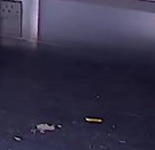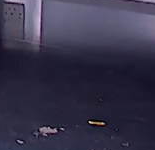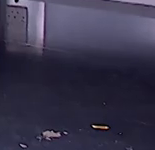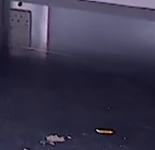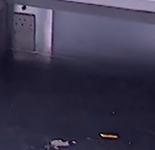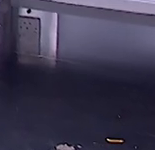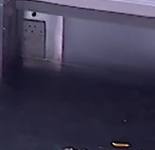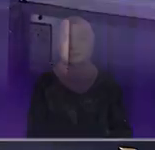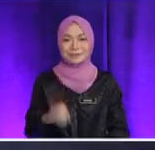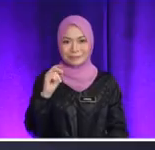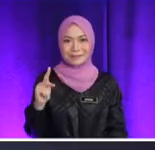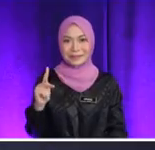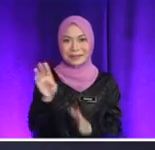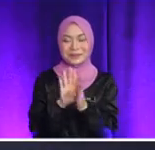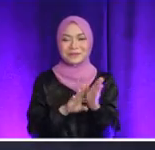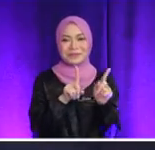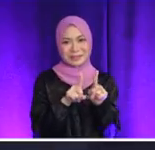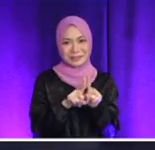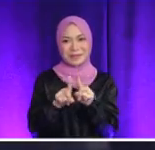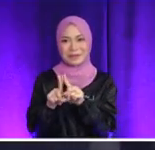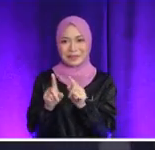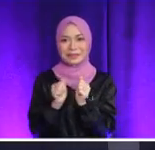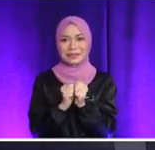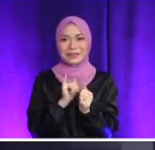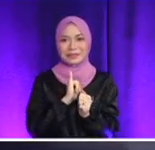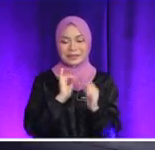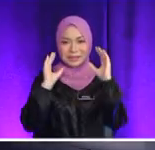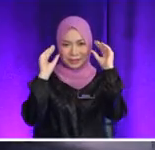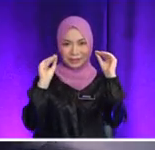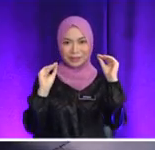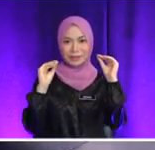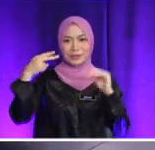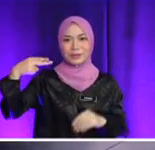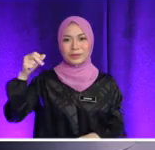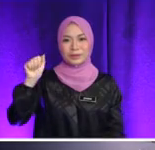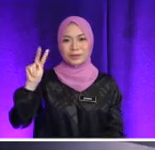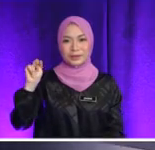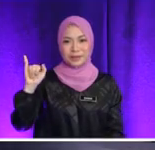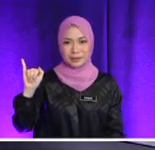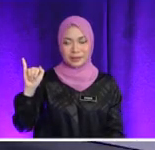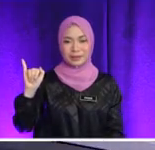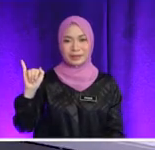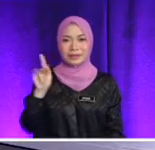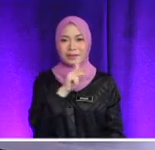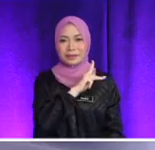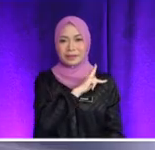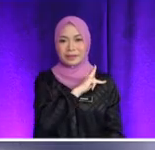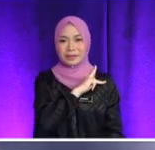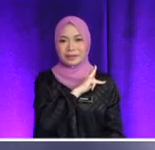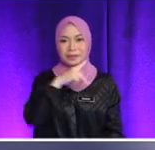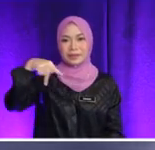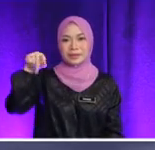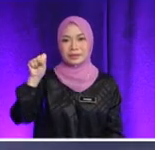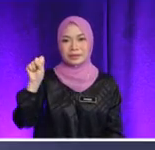Oke bersama dengan saya Cikgu kita yaitu Cikgu Soraya Hani Muhammad Yunus ketua panitia pendidikan